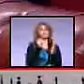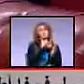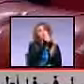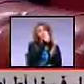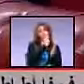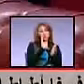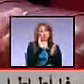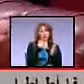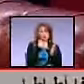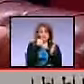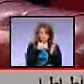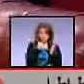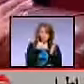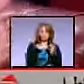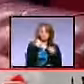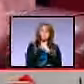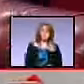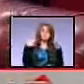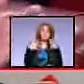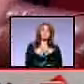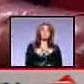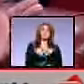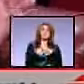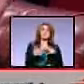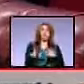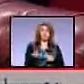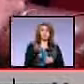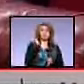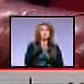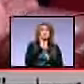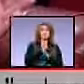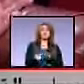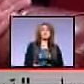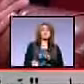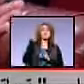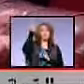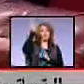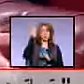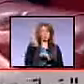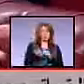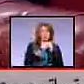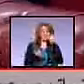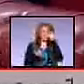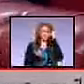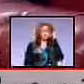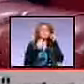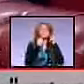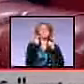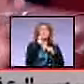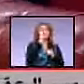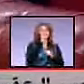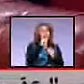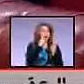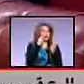وان شاء الله ربنا يكرمني، يعني ده الماستر سين بتاع هذا الراحل العظيم العبقري، فانا هعمل هنا ايه؟ قال لي لا بس انا عايزك